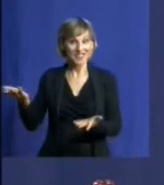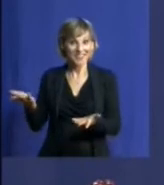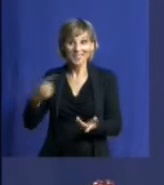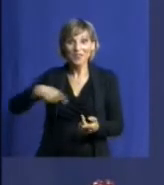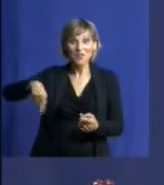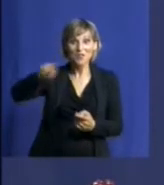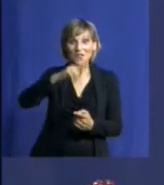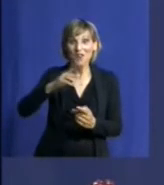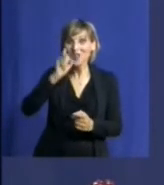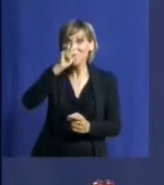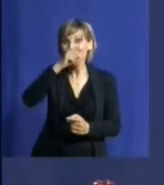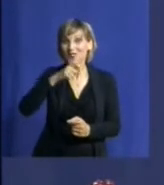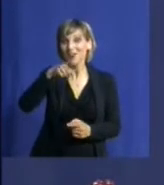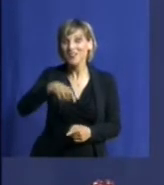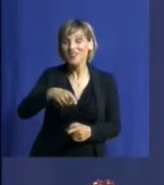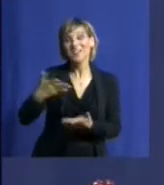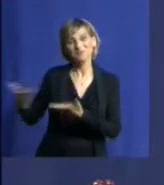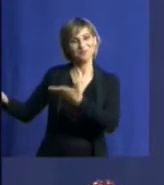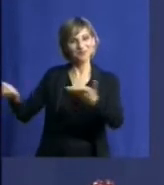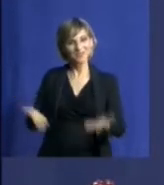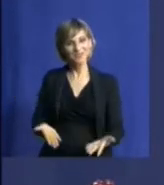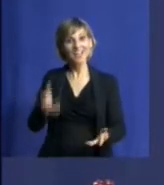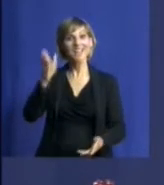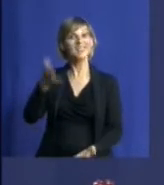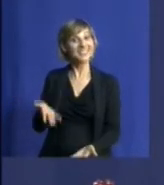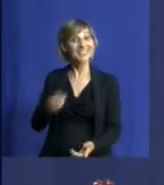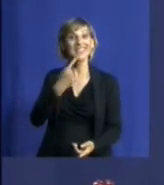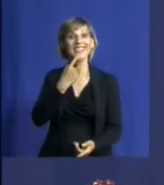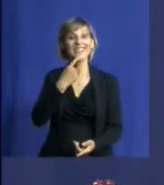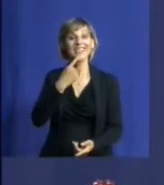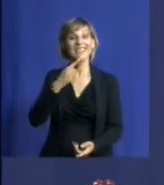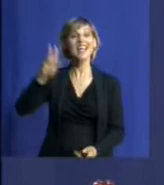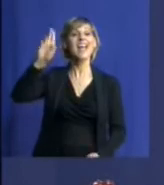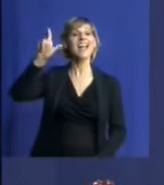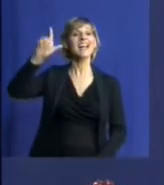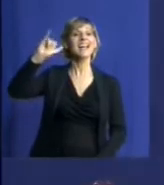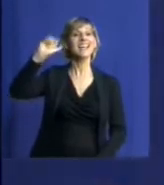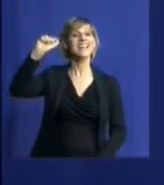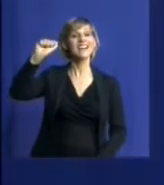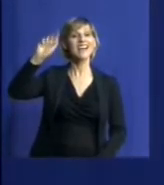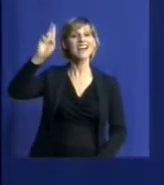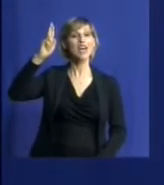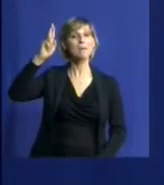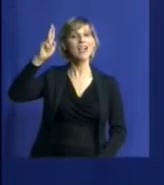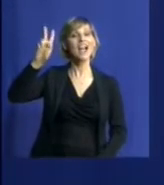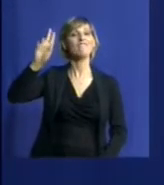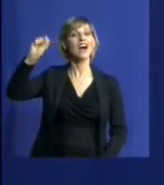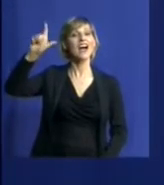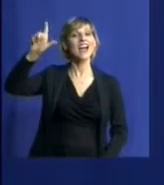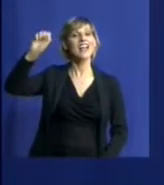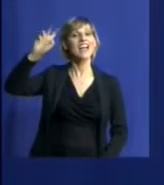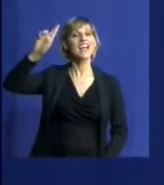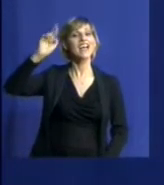ho incuriositi, ve la presento subito, e sto parlando di Lia Rebecca Valerio. Ciao!